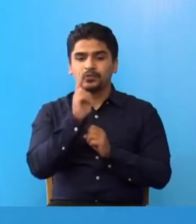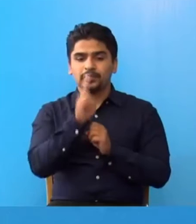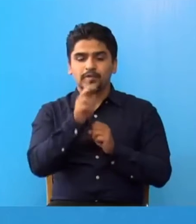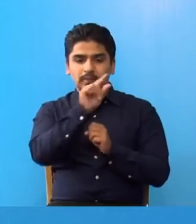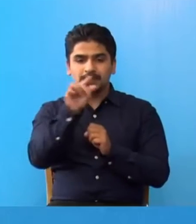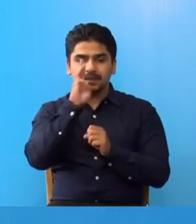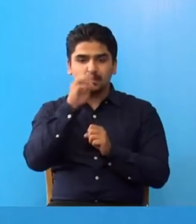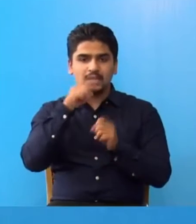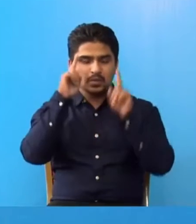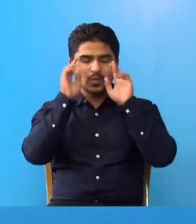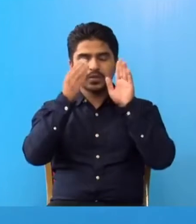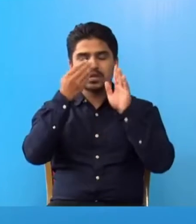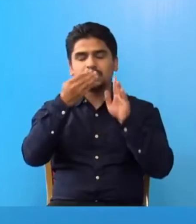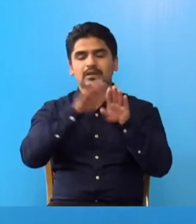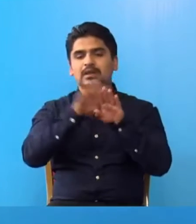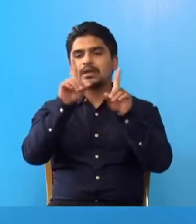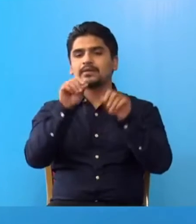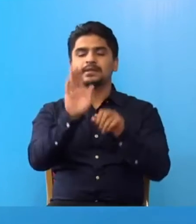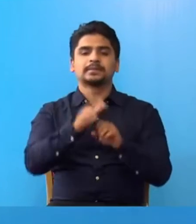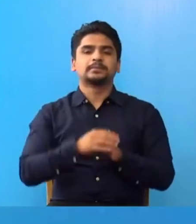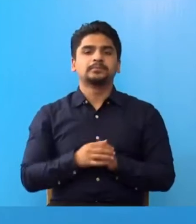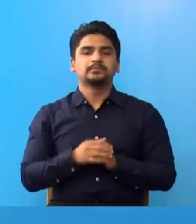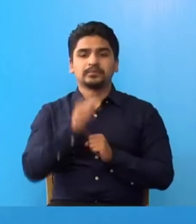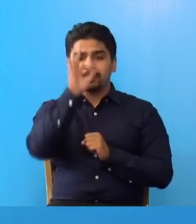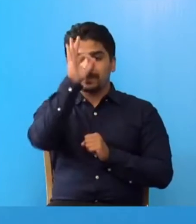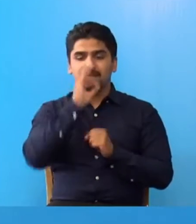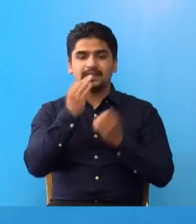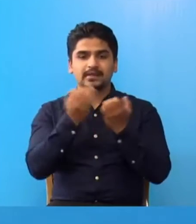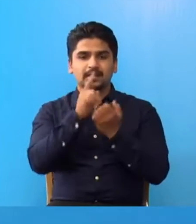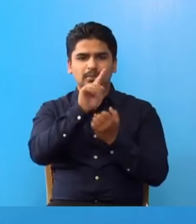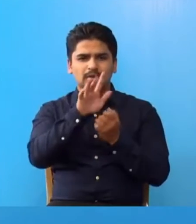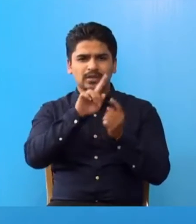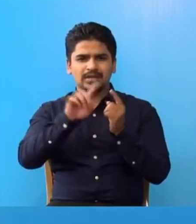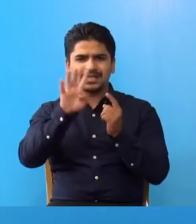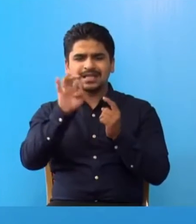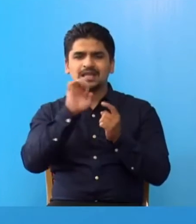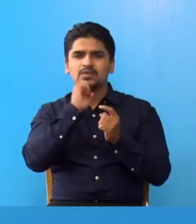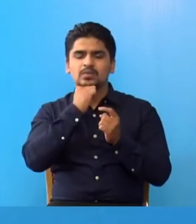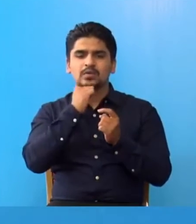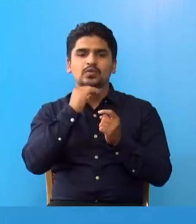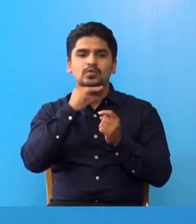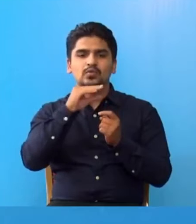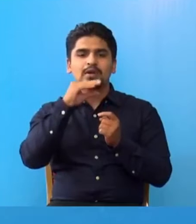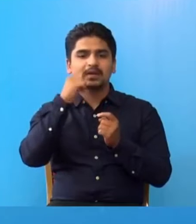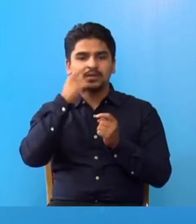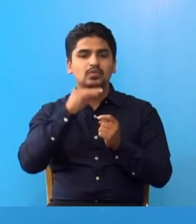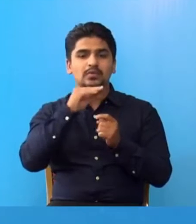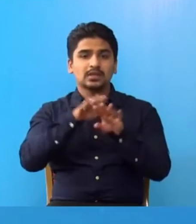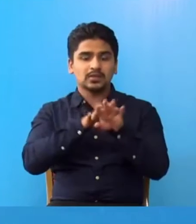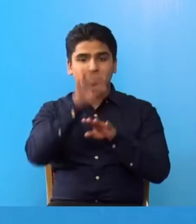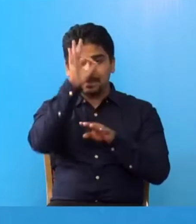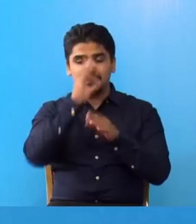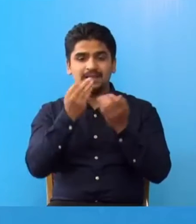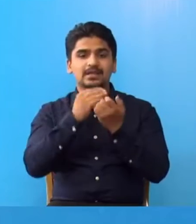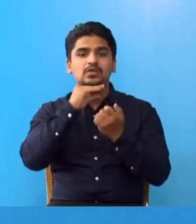बारे मा हमीले अले सचे तून देखे जरूरी किन छहाँ बने विशेसगर 15-40 परसका युबा इवटी हरू विशेसगर